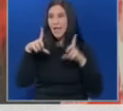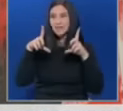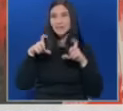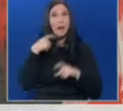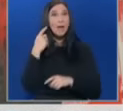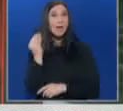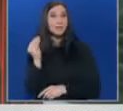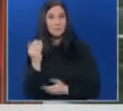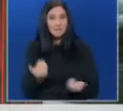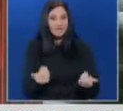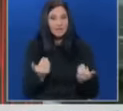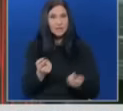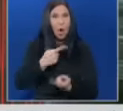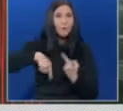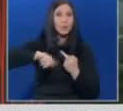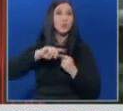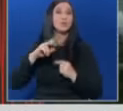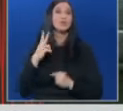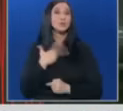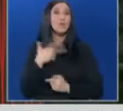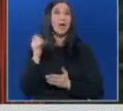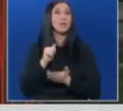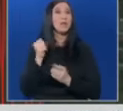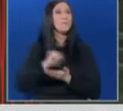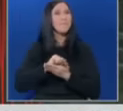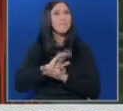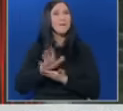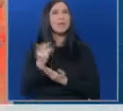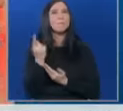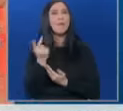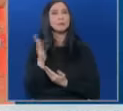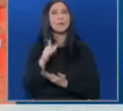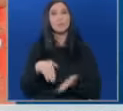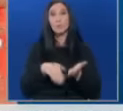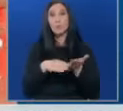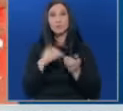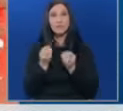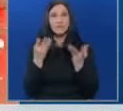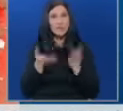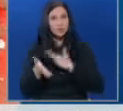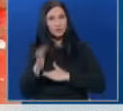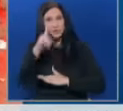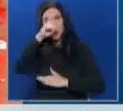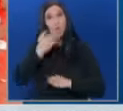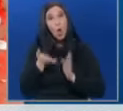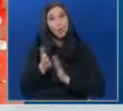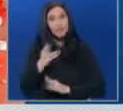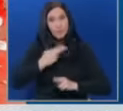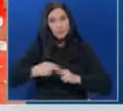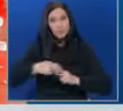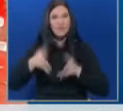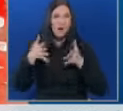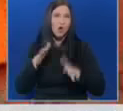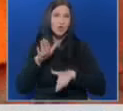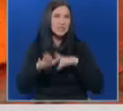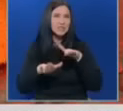майка с бебе на ръце обиколи социалните медии. Малко след като поддръжниците на Възраждане си тръгват, жената отива да чисти грозните следи от вандалщината,